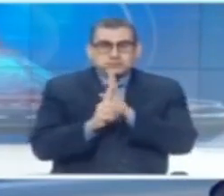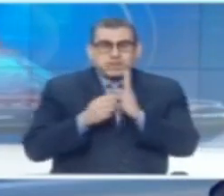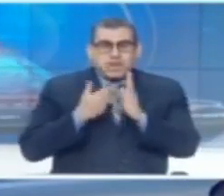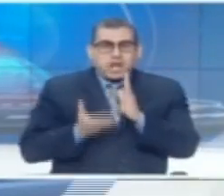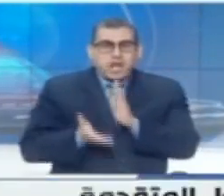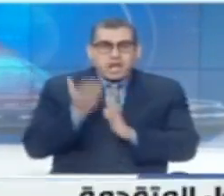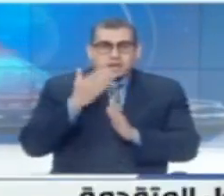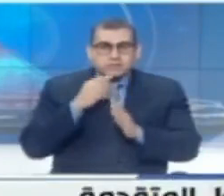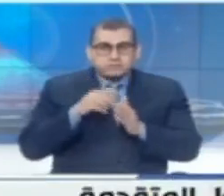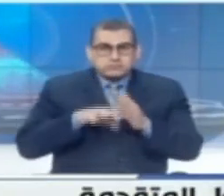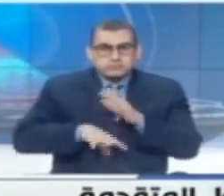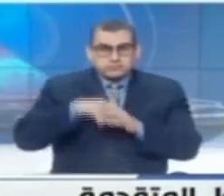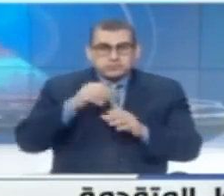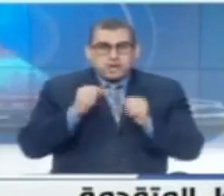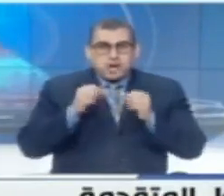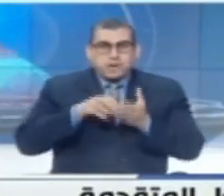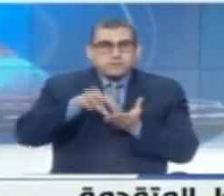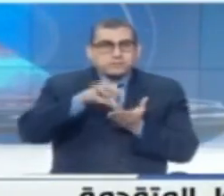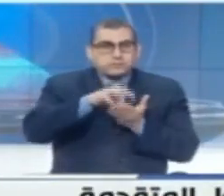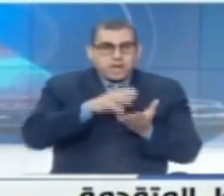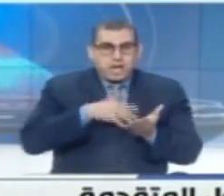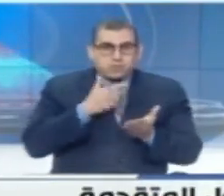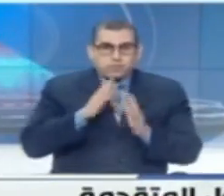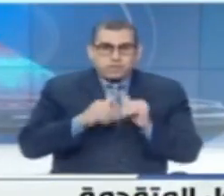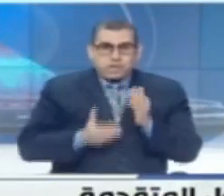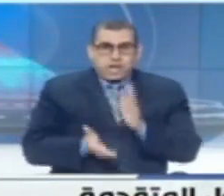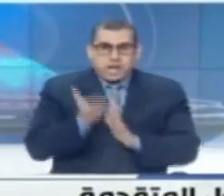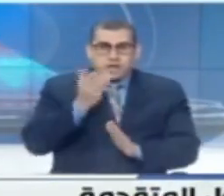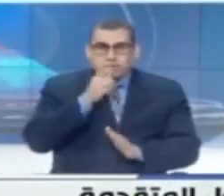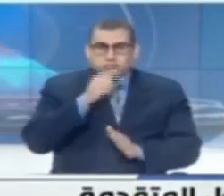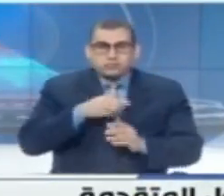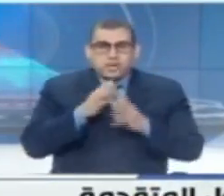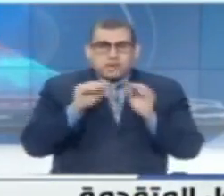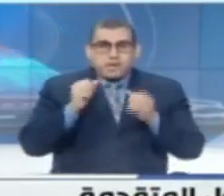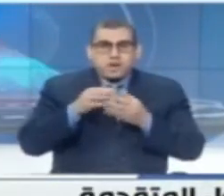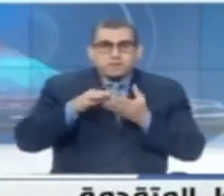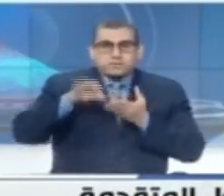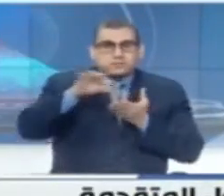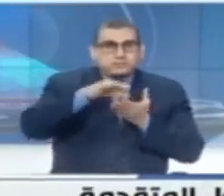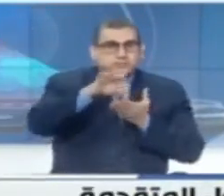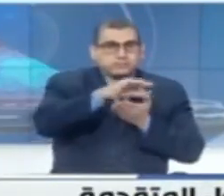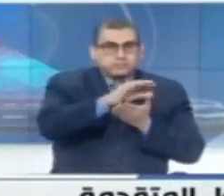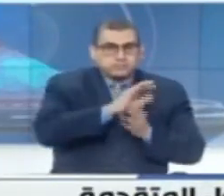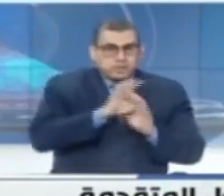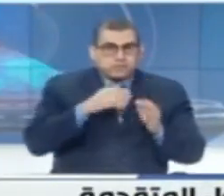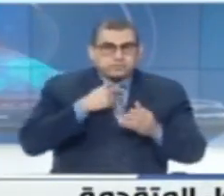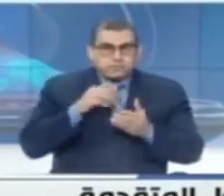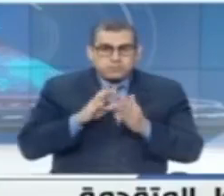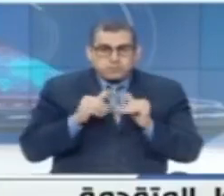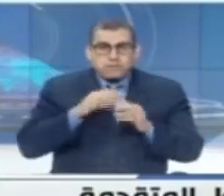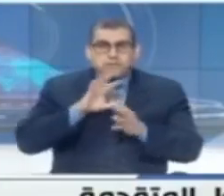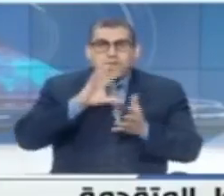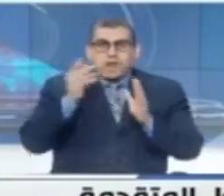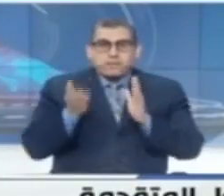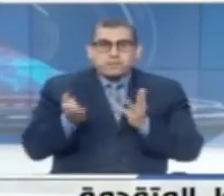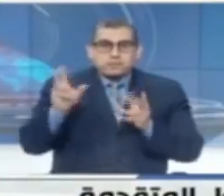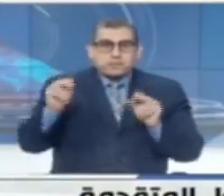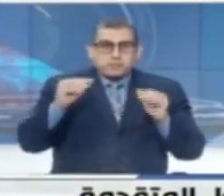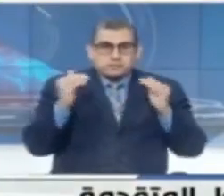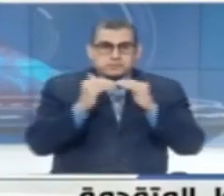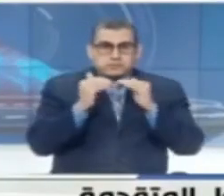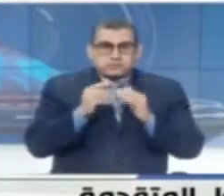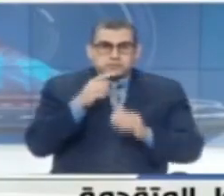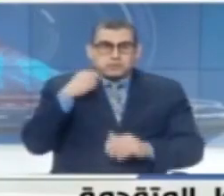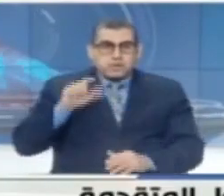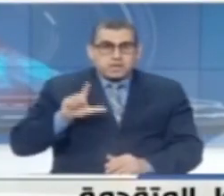في مجالات إنتاج أو توزيع الكهرباء، وكذلك في مجال الربط الكهربائي والذي تتجه إليه معظم الدول. جاء